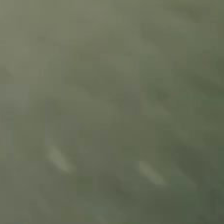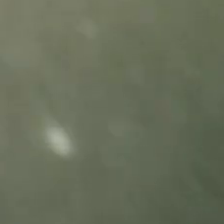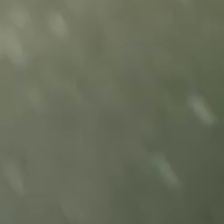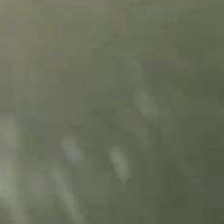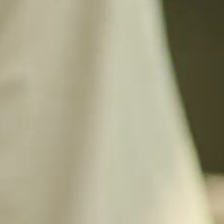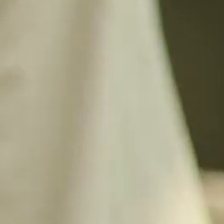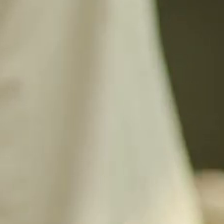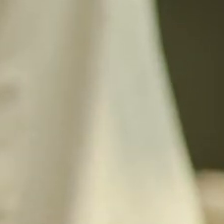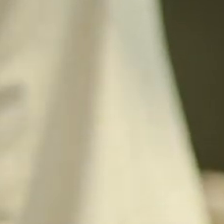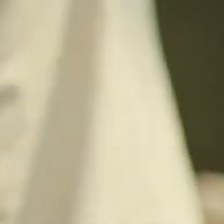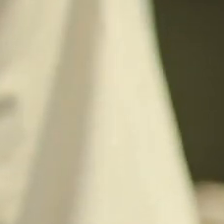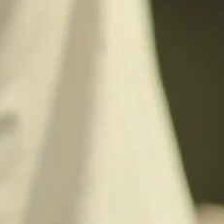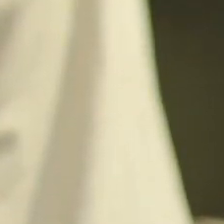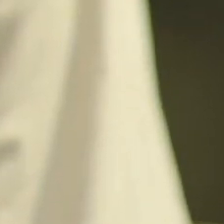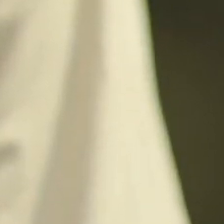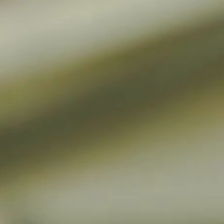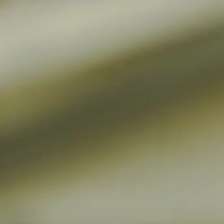biasanya.